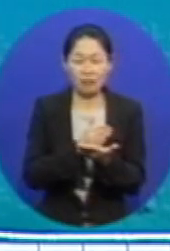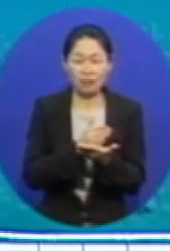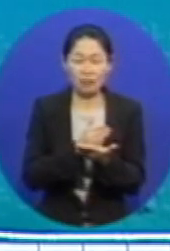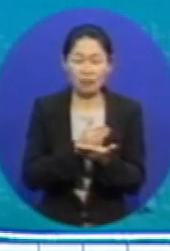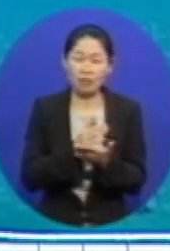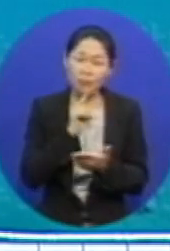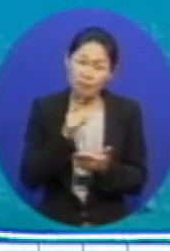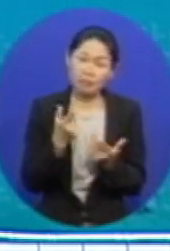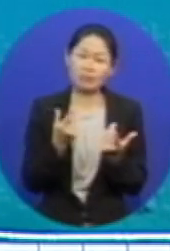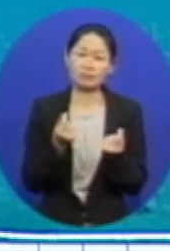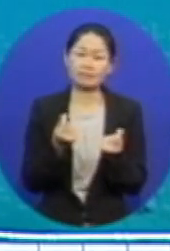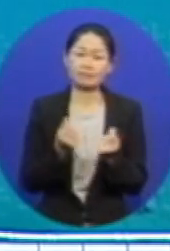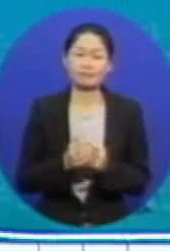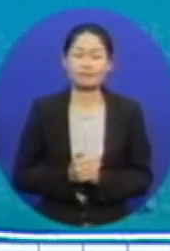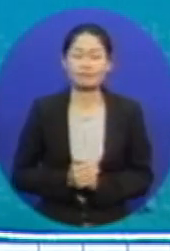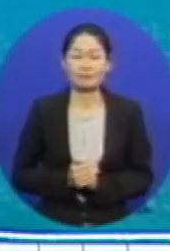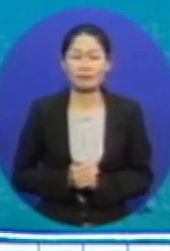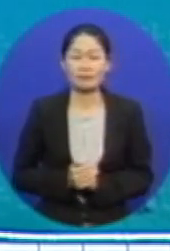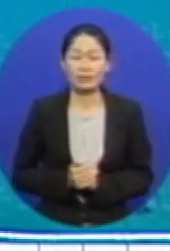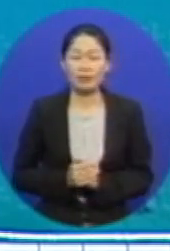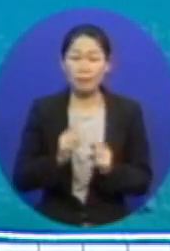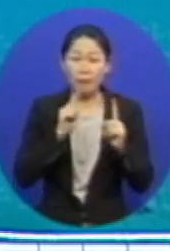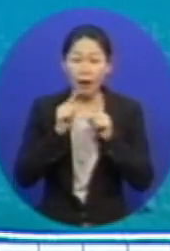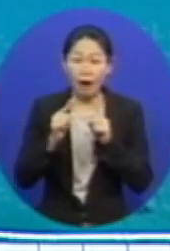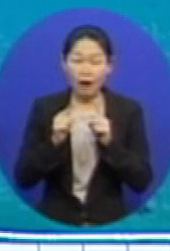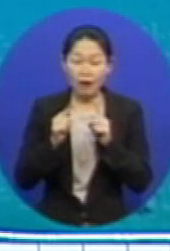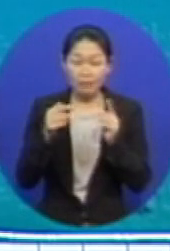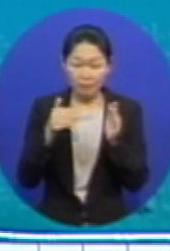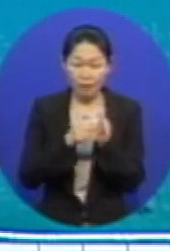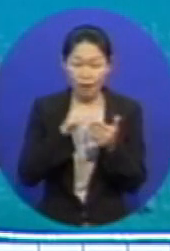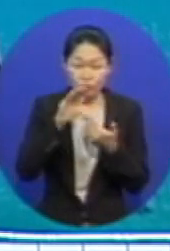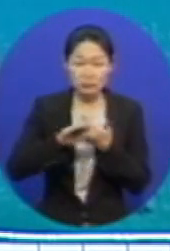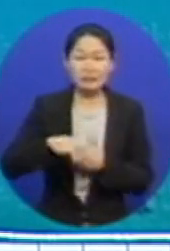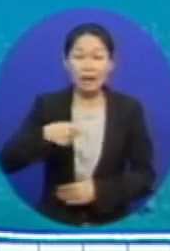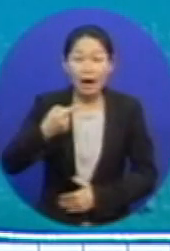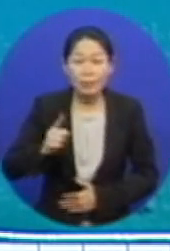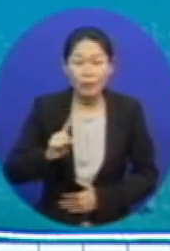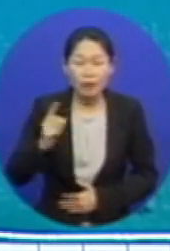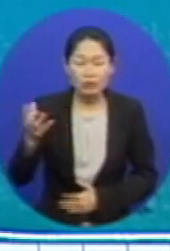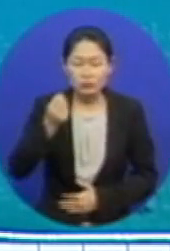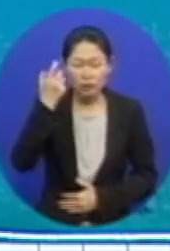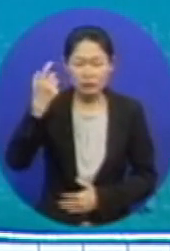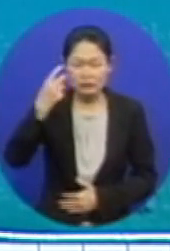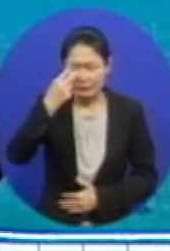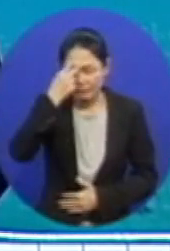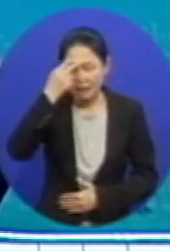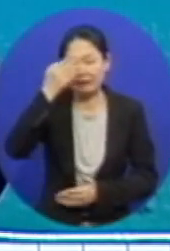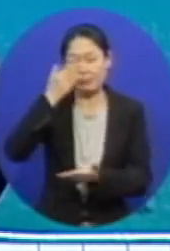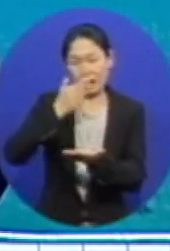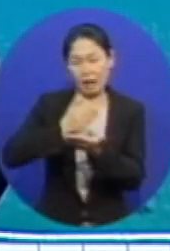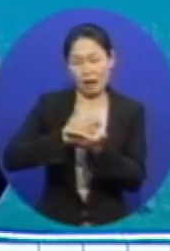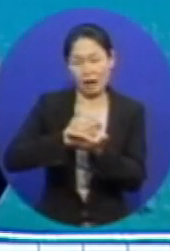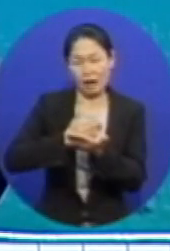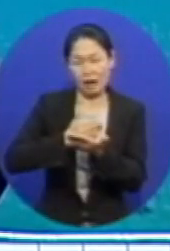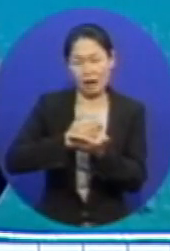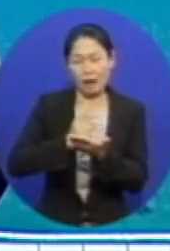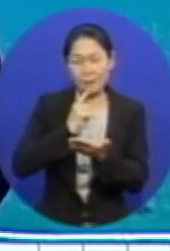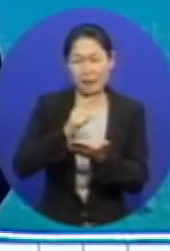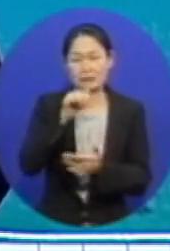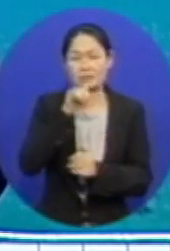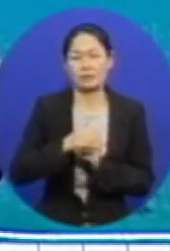그 말씀입니다 근데 그 말씀을 하시고 고 다음에 성령을 그 징계 하지 말라고 나옵니다